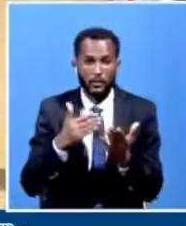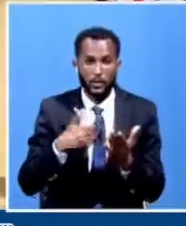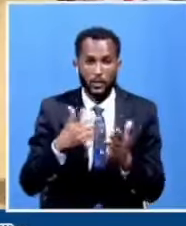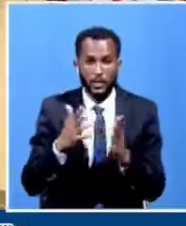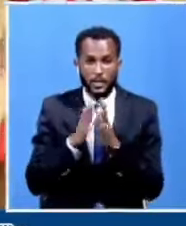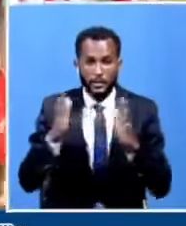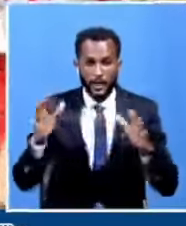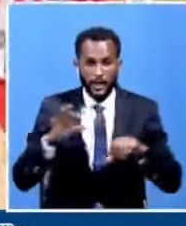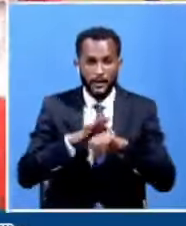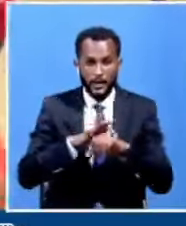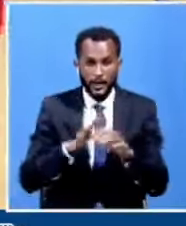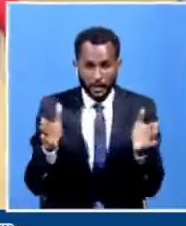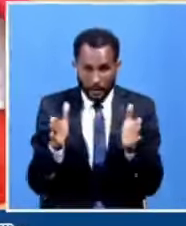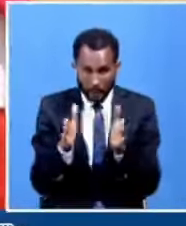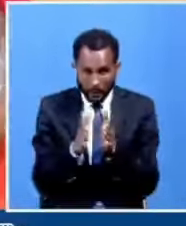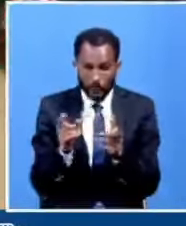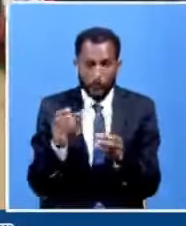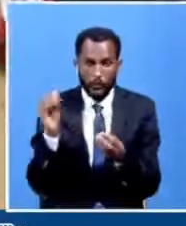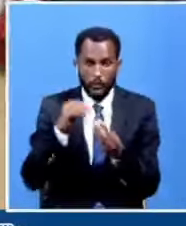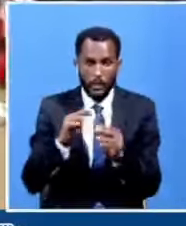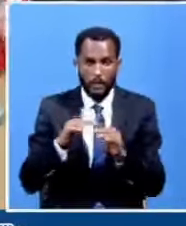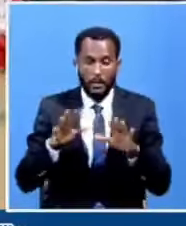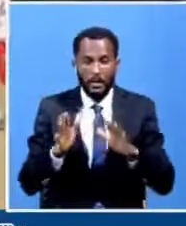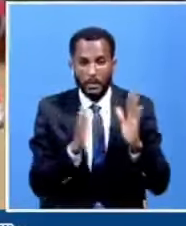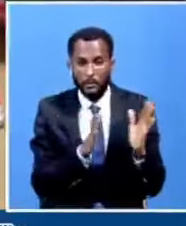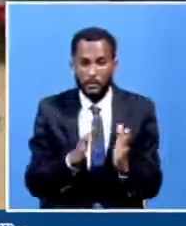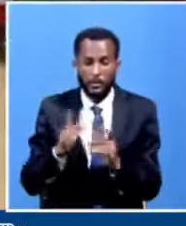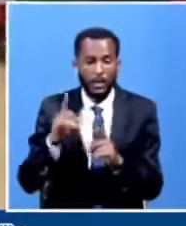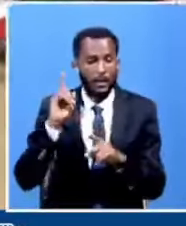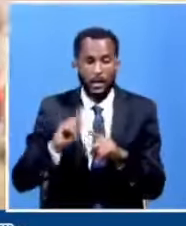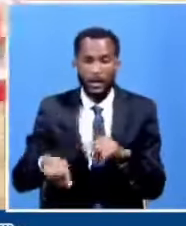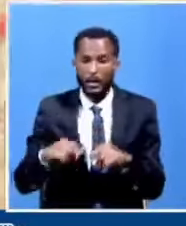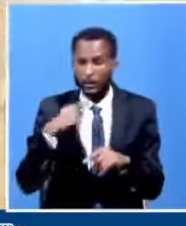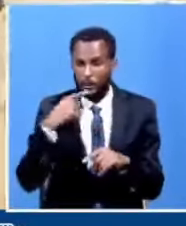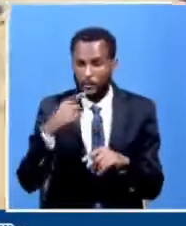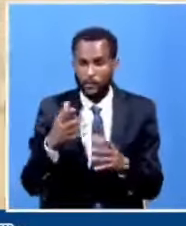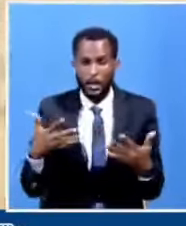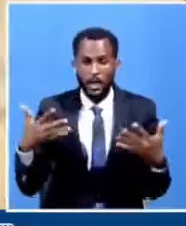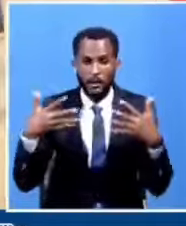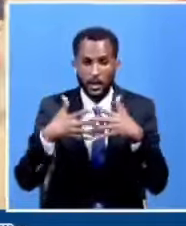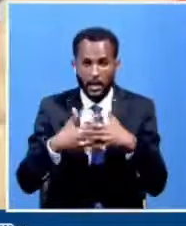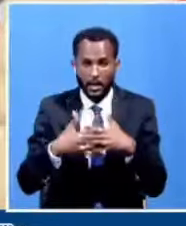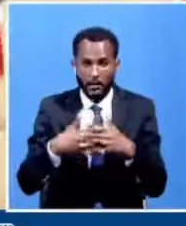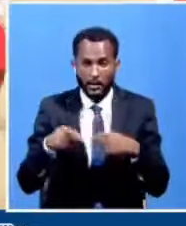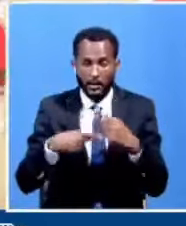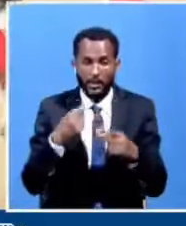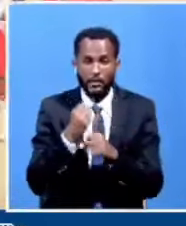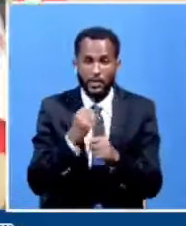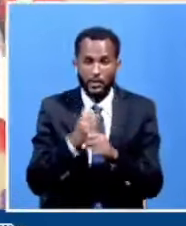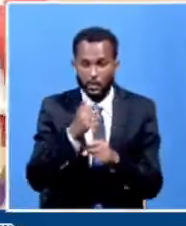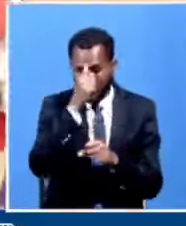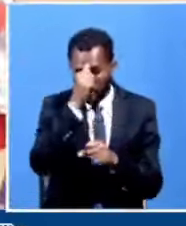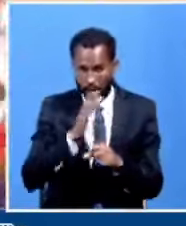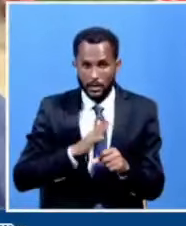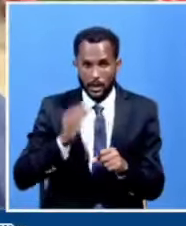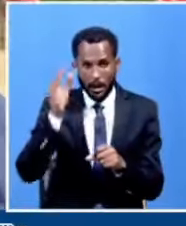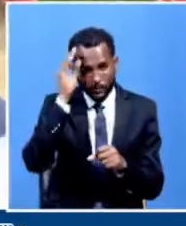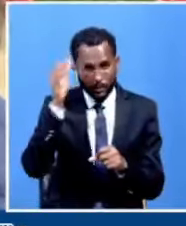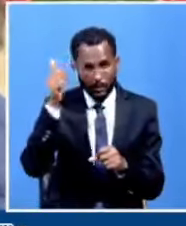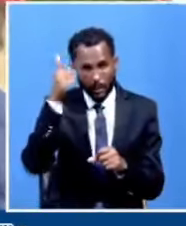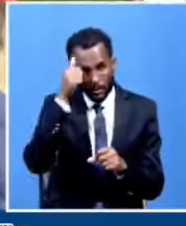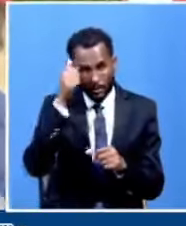وصفحة مريت أبي بمهانو توسخت ميدا نم متشاو أي تخاين كبلوز جلس قدمهم التحواري أتيك كيد سرح أي تهفت مارجاويهم.